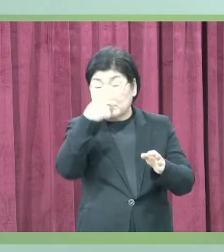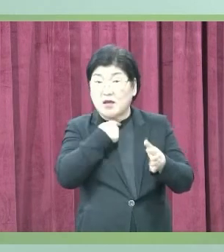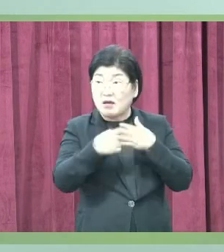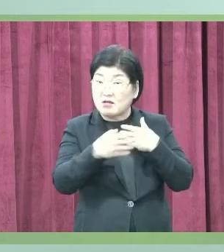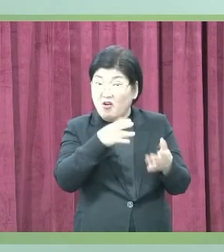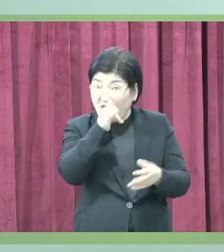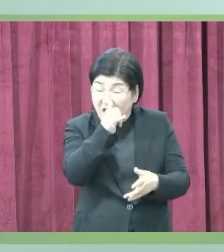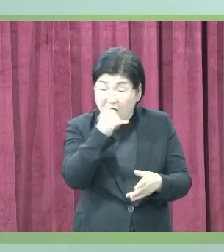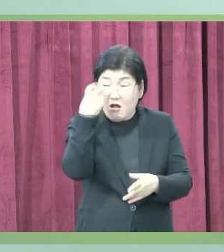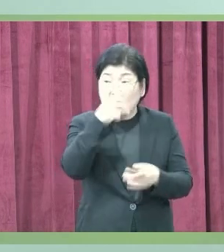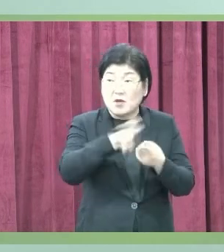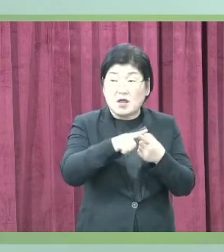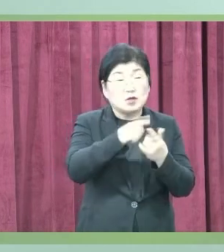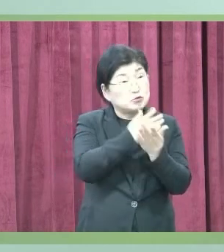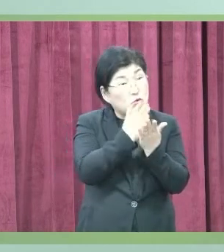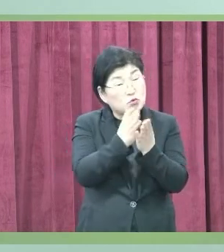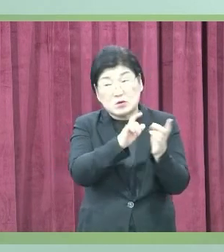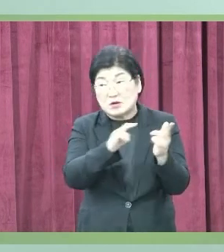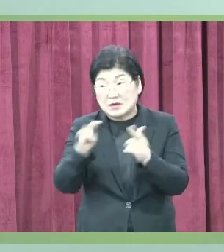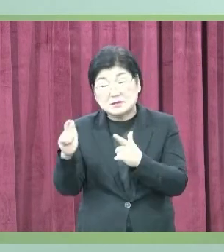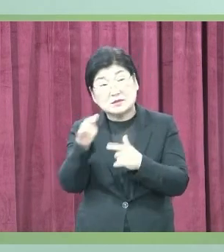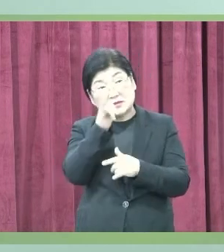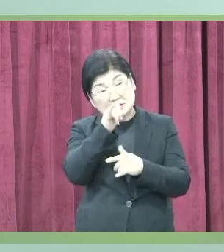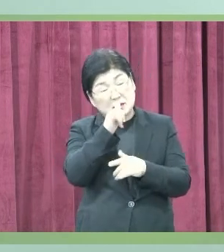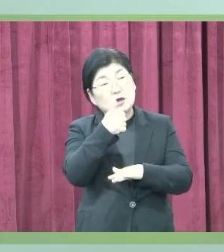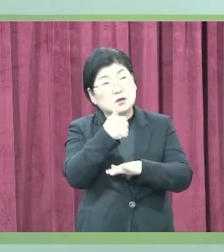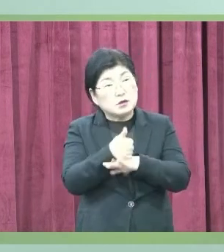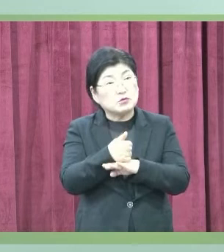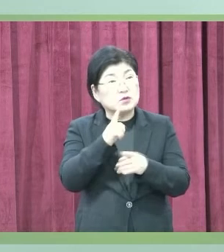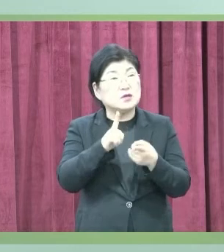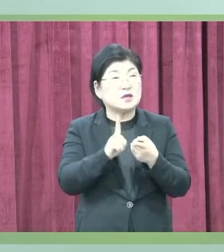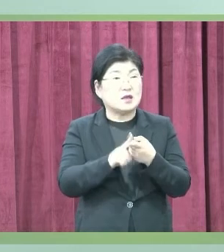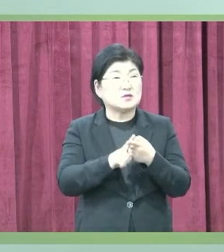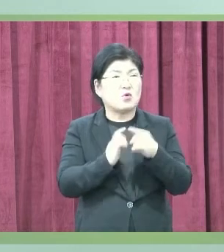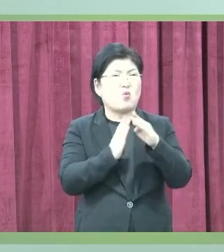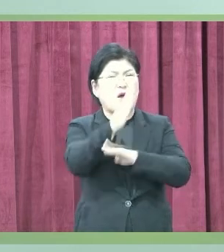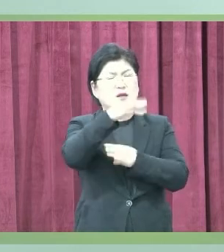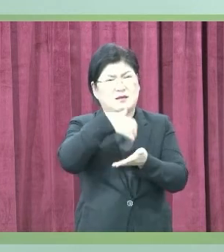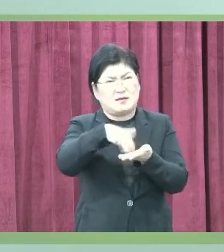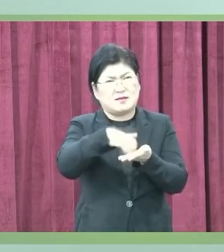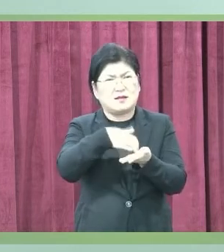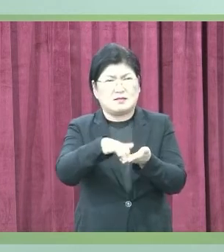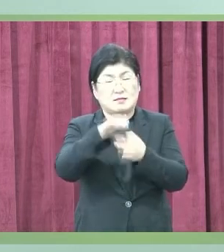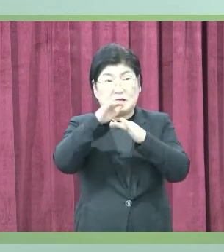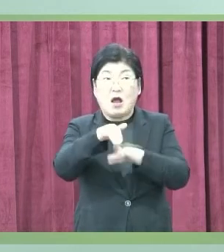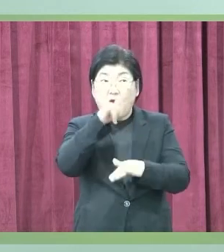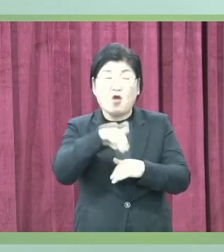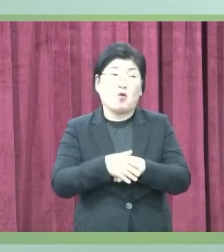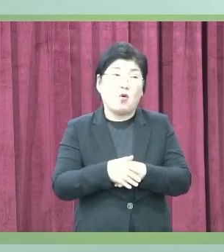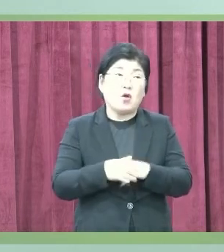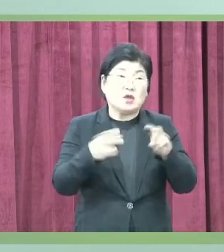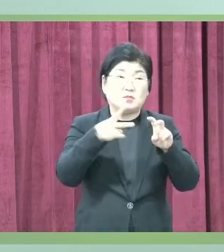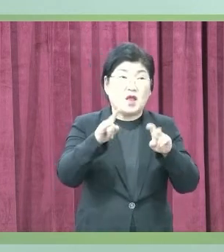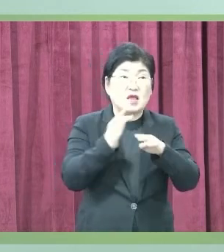또 검진에 대한 종류도 넓었기 때문에 가대축에 될 가능성이 있다라는 부분 말씀드리고 싶고요. 그리고 20대